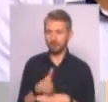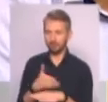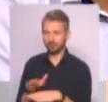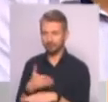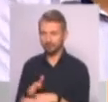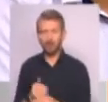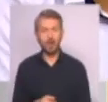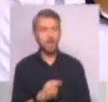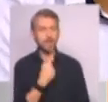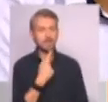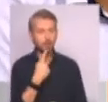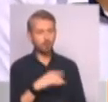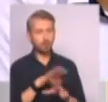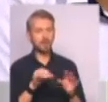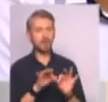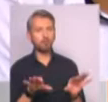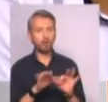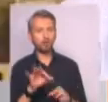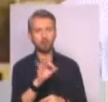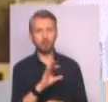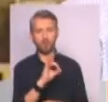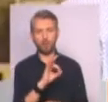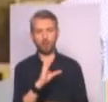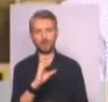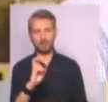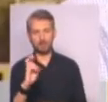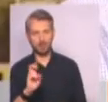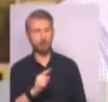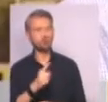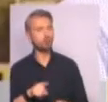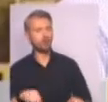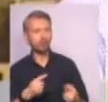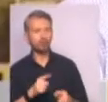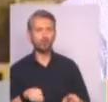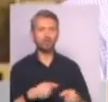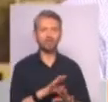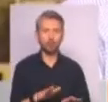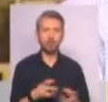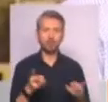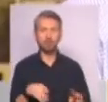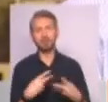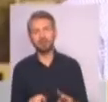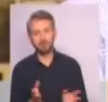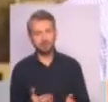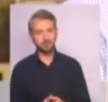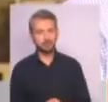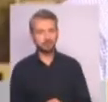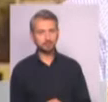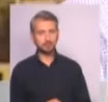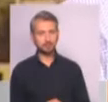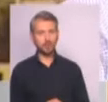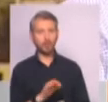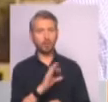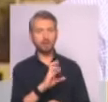По-перше, спробую взагалі пояснити про ОСББ, ну, чому створюють, чому не створюють, чи створювати, чи не створювати.